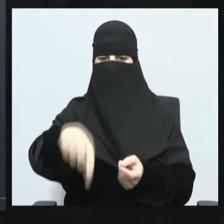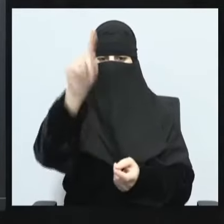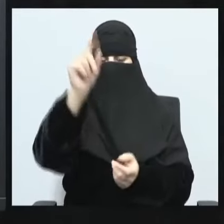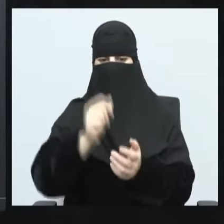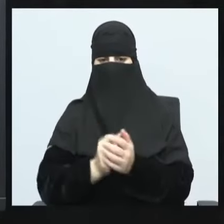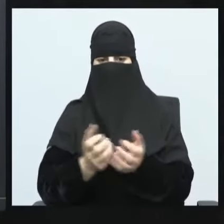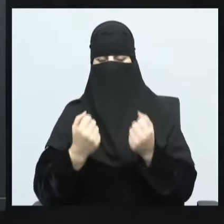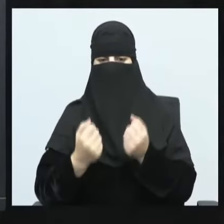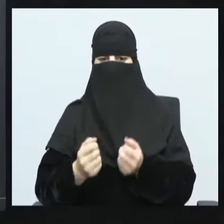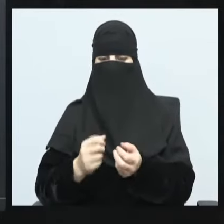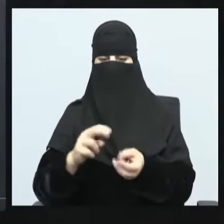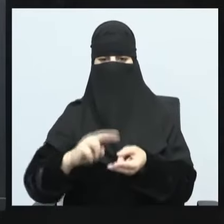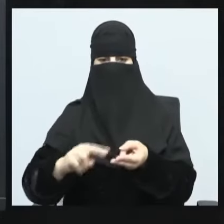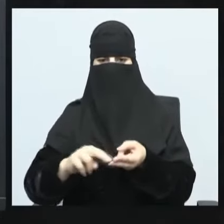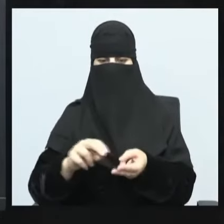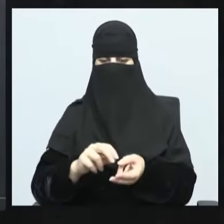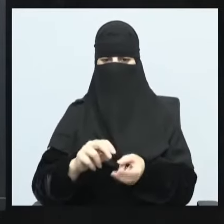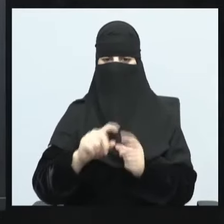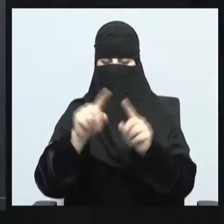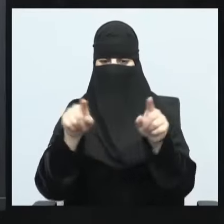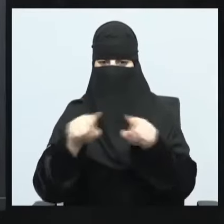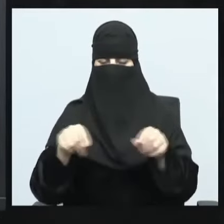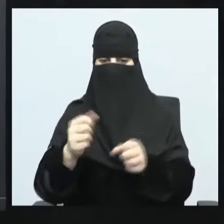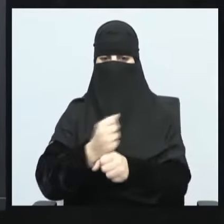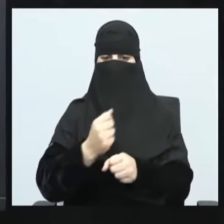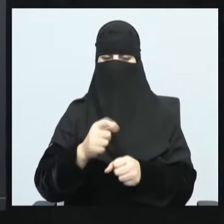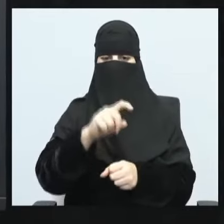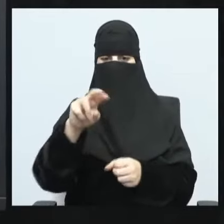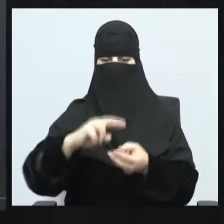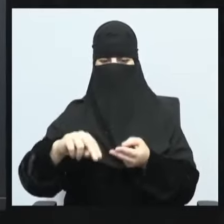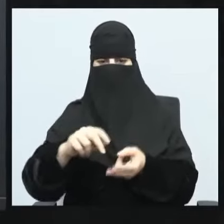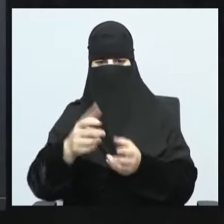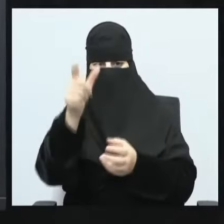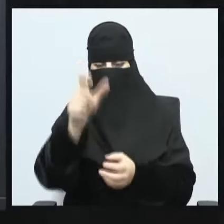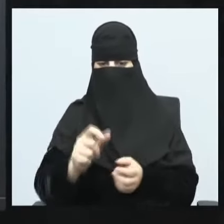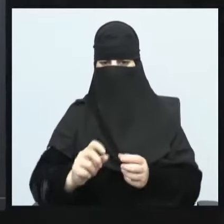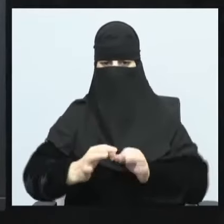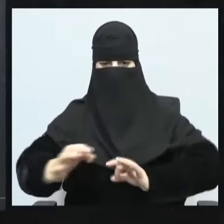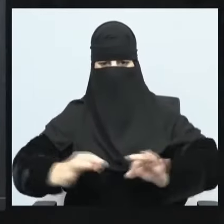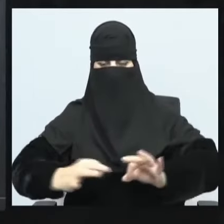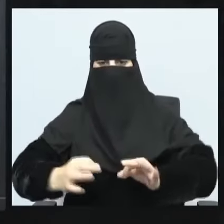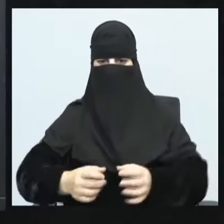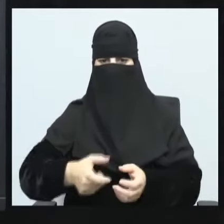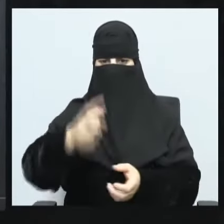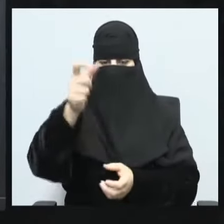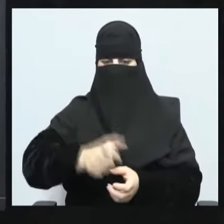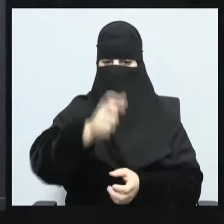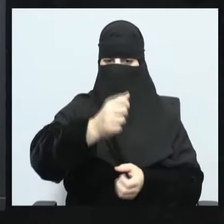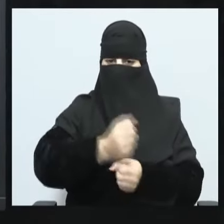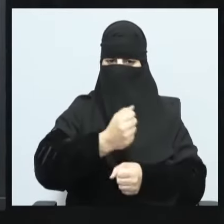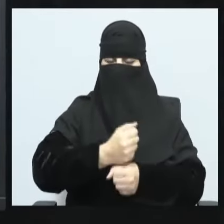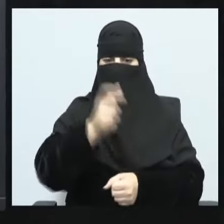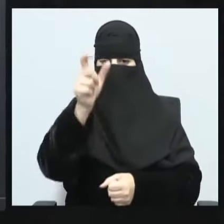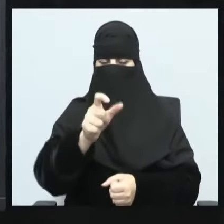عندنا خطه حل المساله راح نستخدم استراتيجيه انشاء قائمه ودائما اعزائي الطلاب